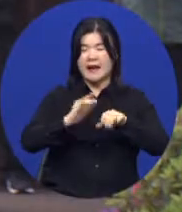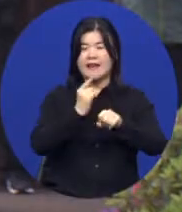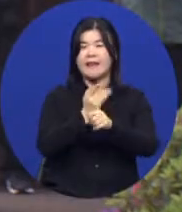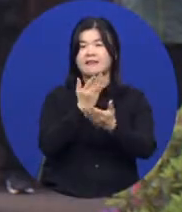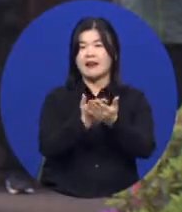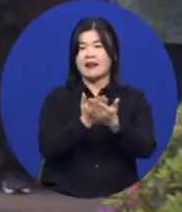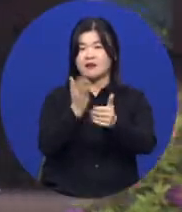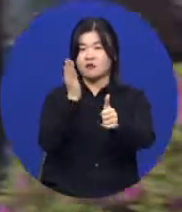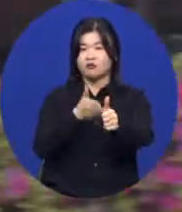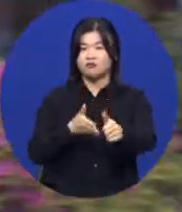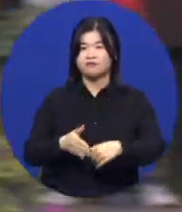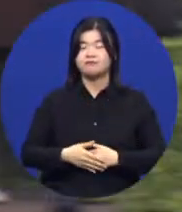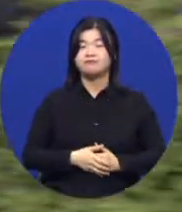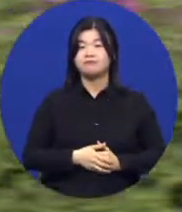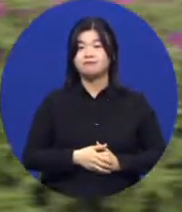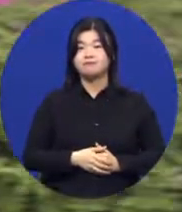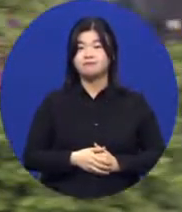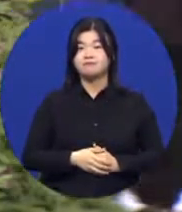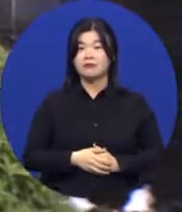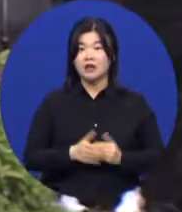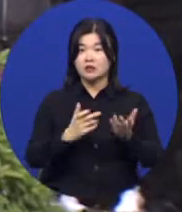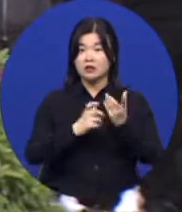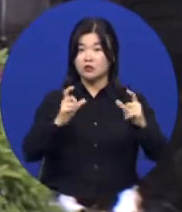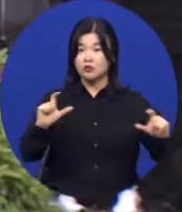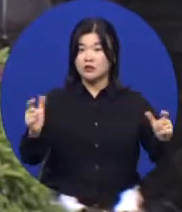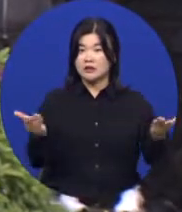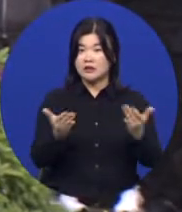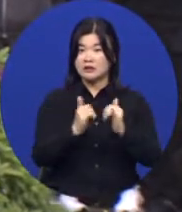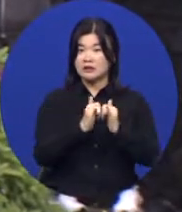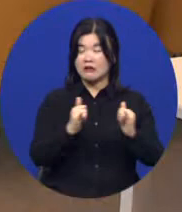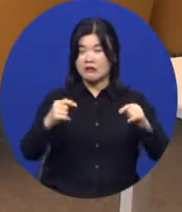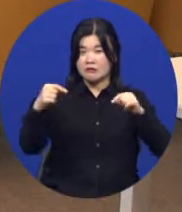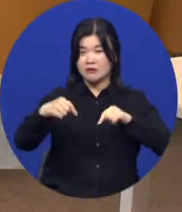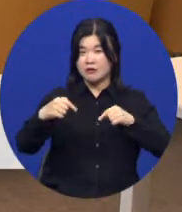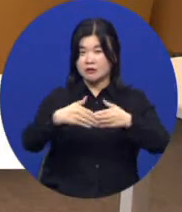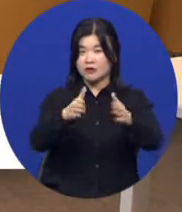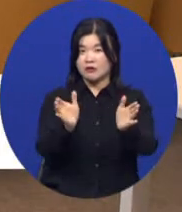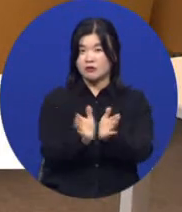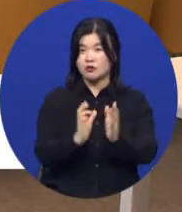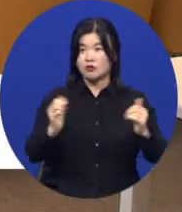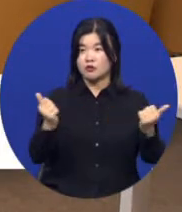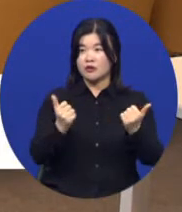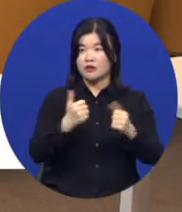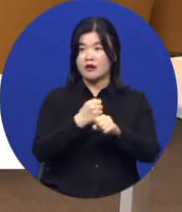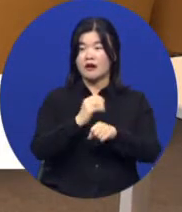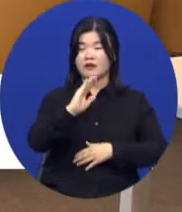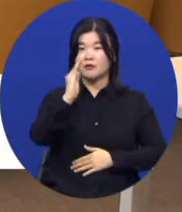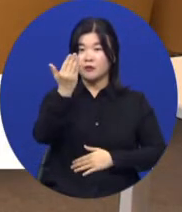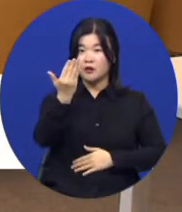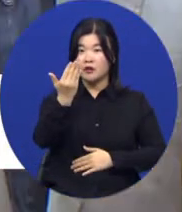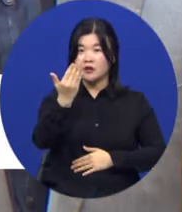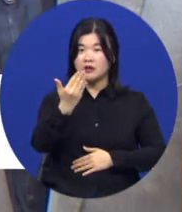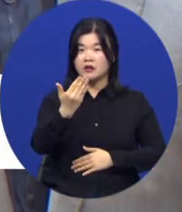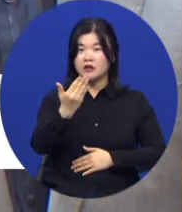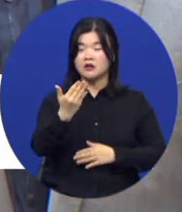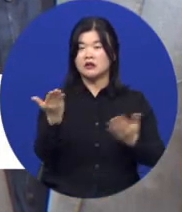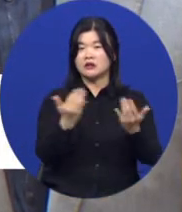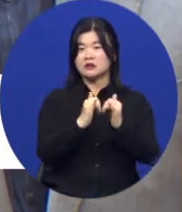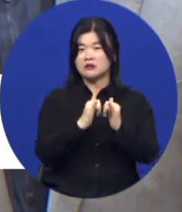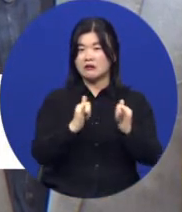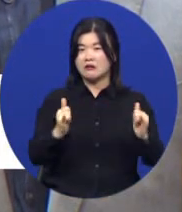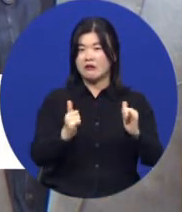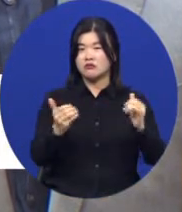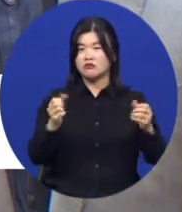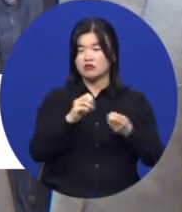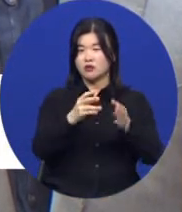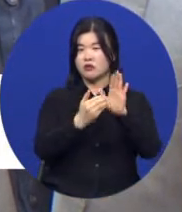적극적으로 나서라고 촉구했습니다. 제주도 레미콘 공업협동조합도 도의회에서 기자회견을 열어 노조 측의 운송